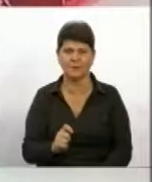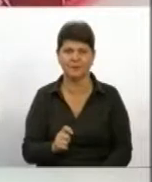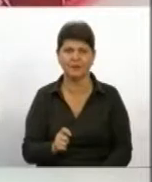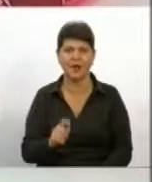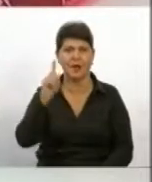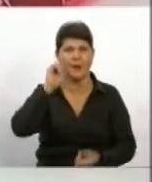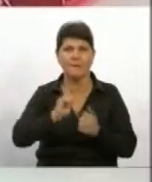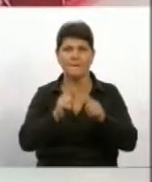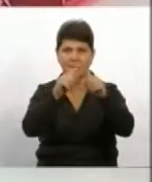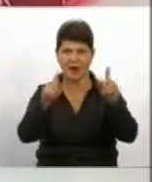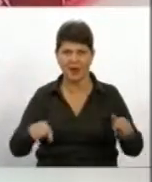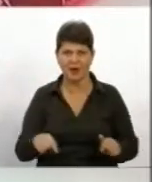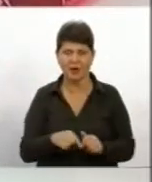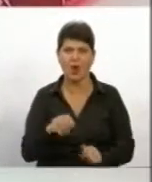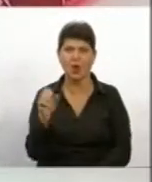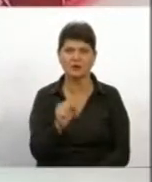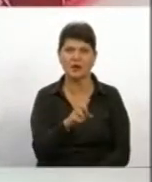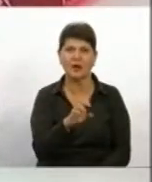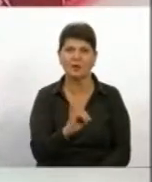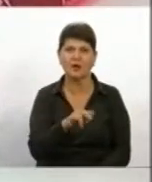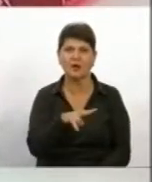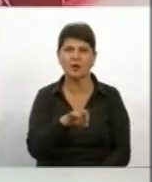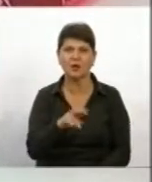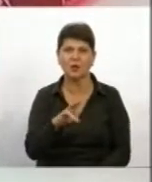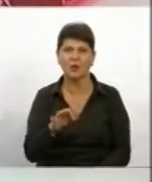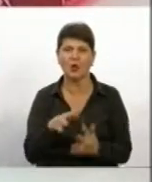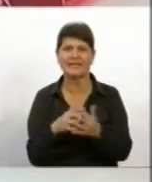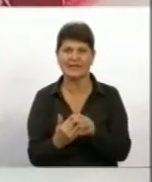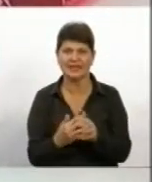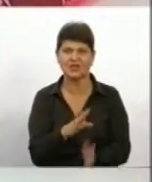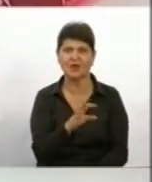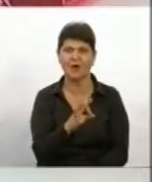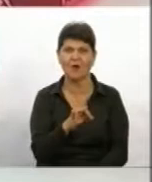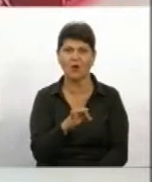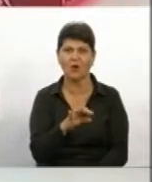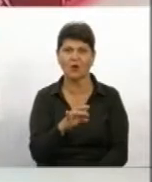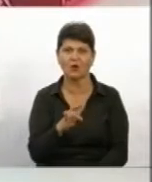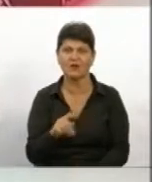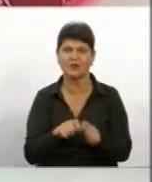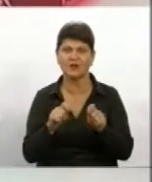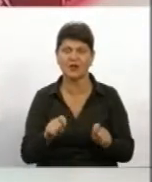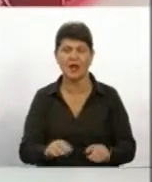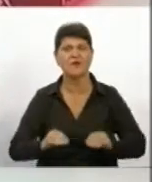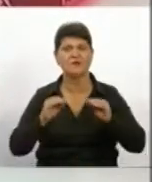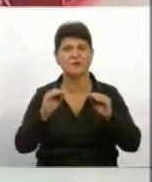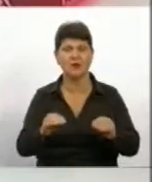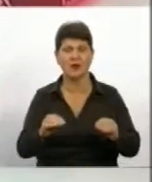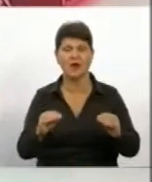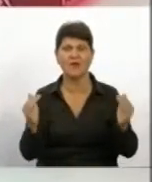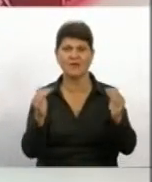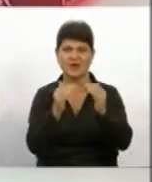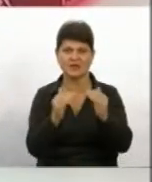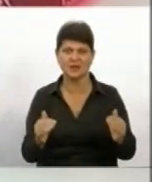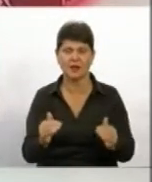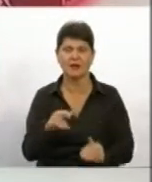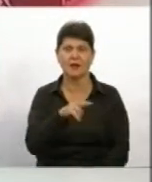Меморіальну дошку атовцю Анатолію Буйлуку відкрили у селищі Вороновиця, що на Вінниччині. Встановили її на фасаді професійно-технічного